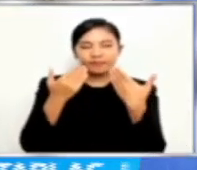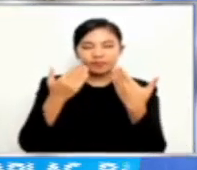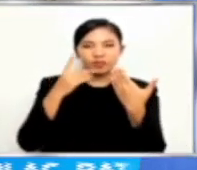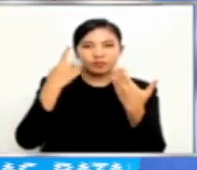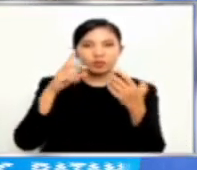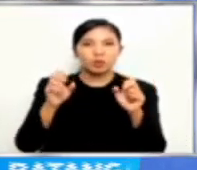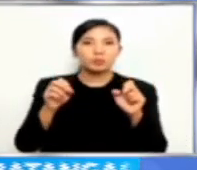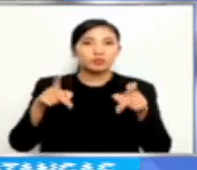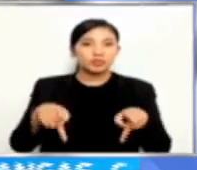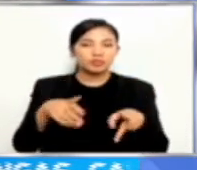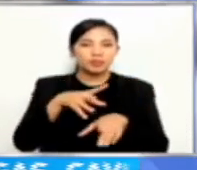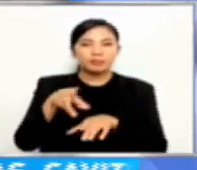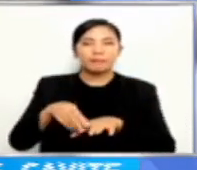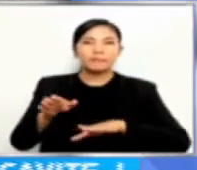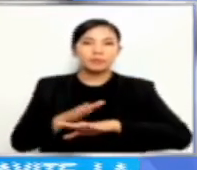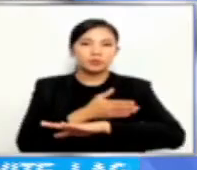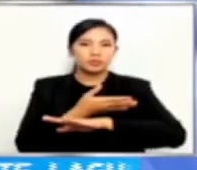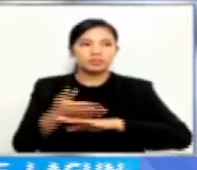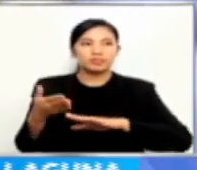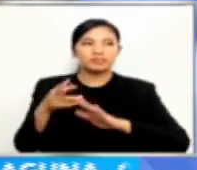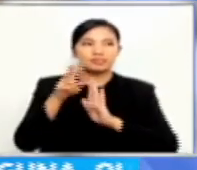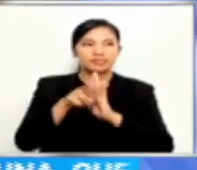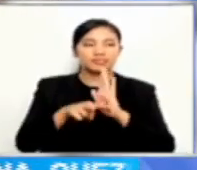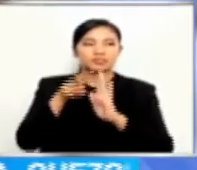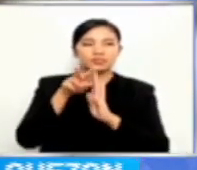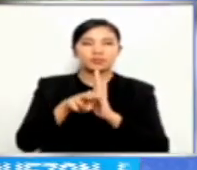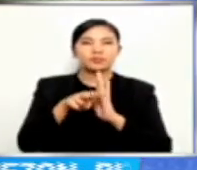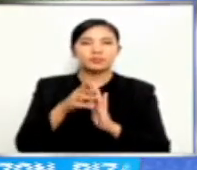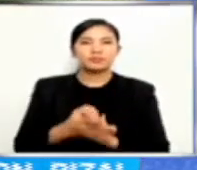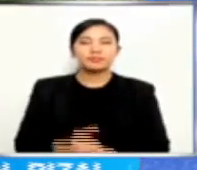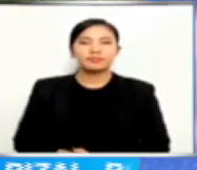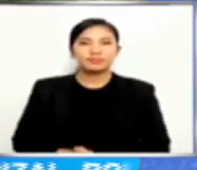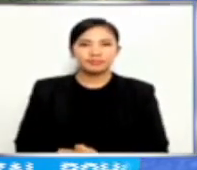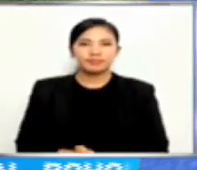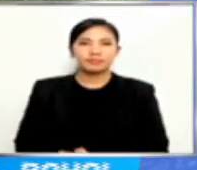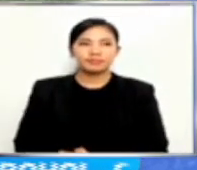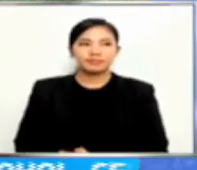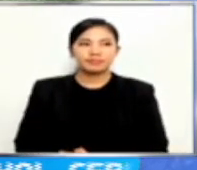bahagi ng music video si Vince. Nelson Canlas, GMA News.